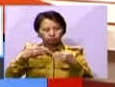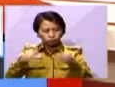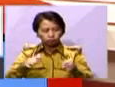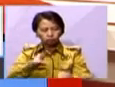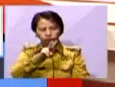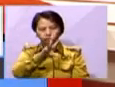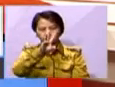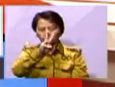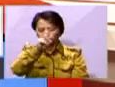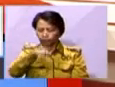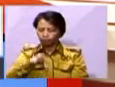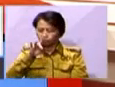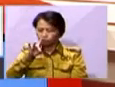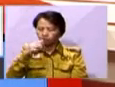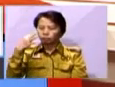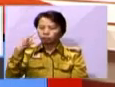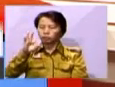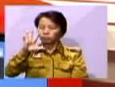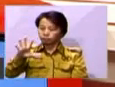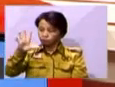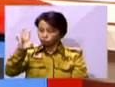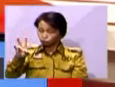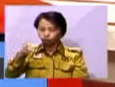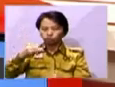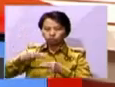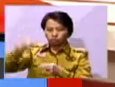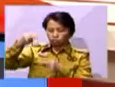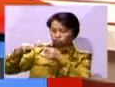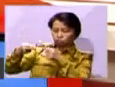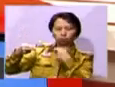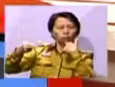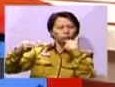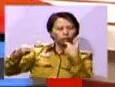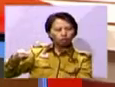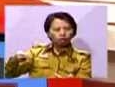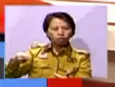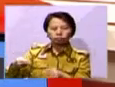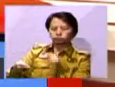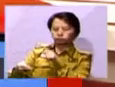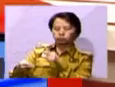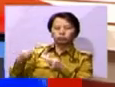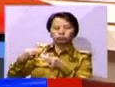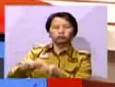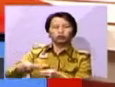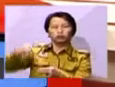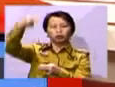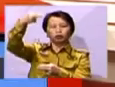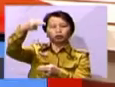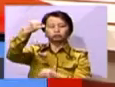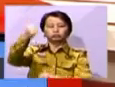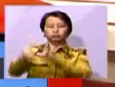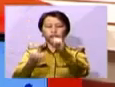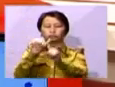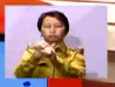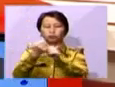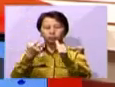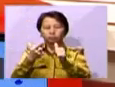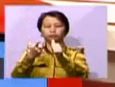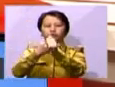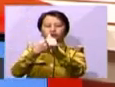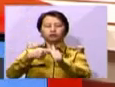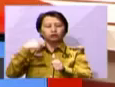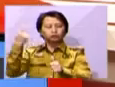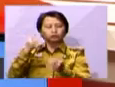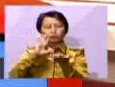28 Ogos 1957, Hotel Federal dikategorikan sebagai hotel antarabangsa pertama yang